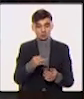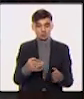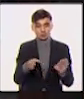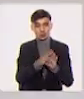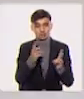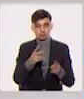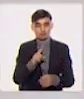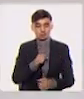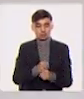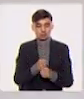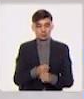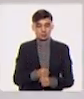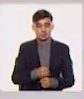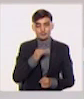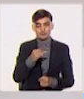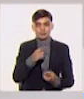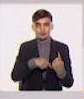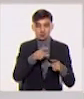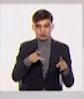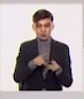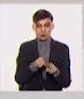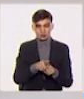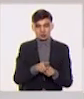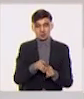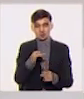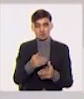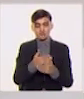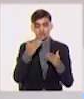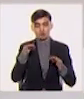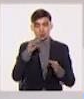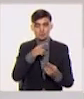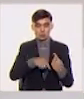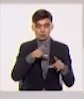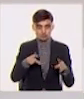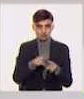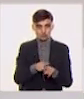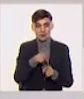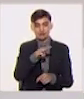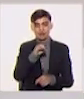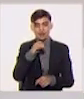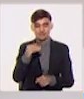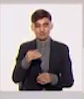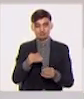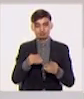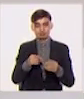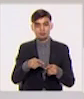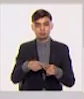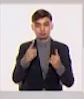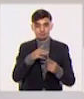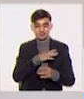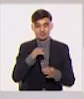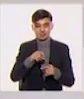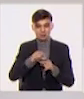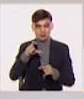жоқ. Один предприниматель у нас вот как раз из-за повышения. Өзіміз секілді кәсіпкердің бірі осы тарифтің көтерілуінен жұмысын тоқтатты. Міне бүгін